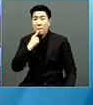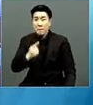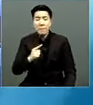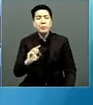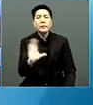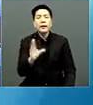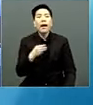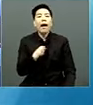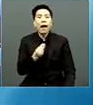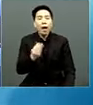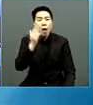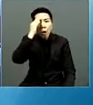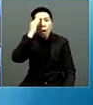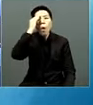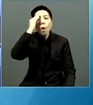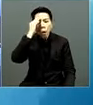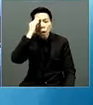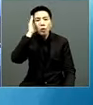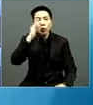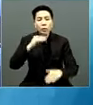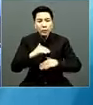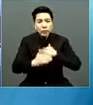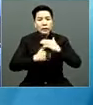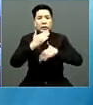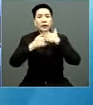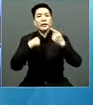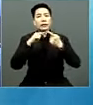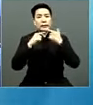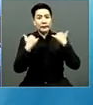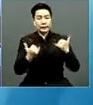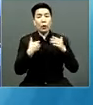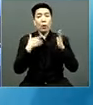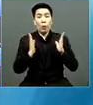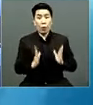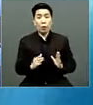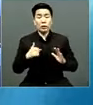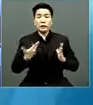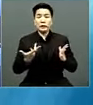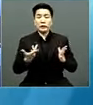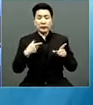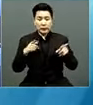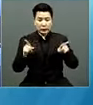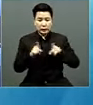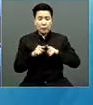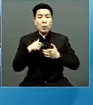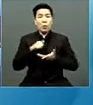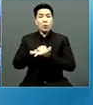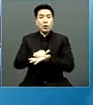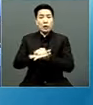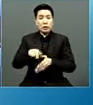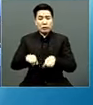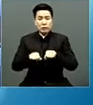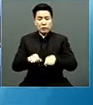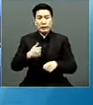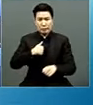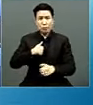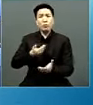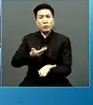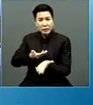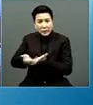ที่จะให้ท่านได้รับทราบและช่วยกันพัฒนาขึ้นมาแล้วก็ท่านที่เป็นผู้ที่ไปใช้บริการนะครับบางทีผมก็ไปซื้อเ